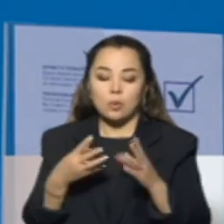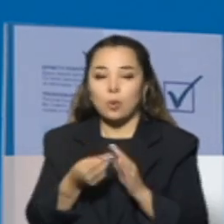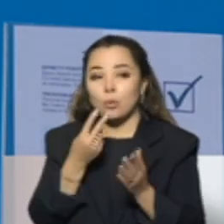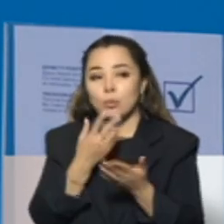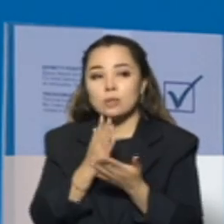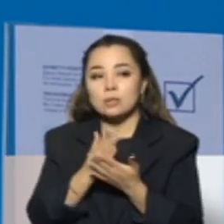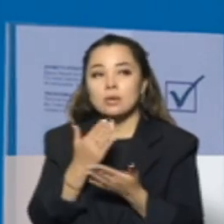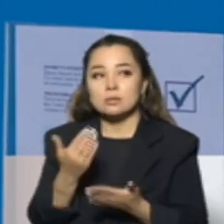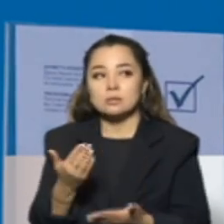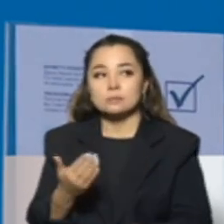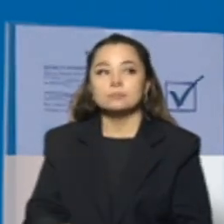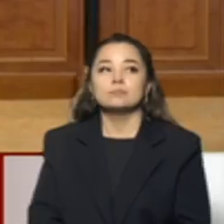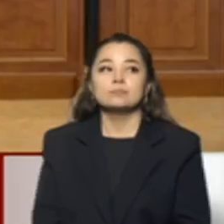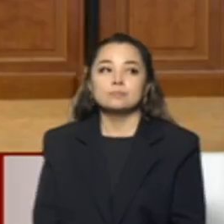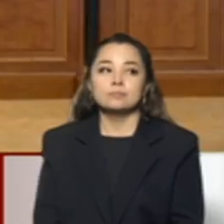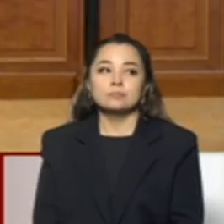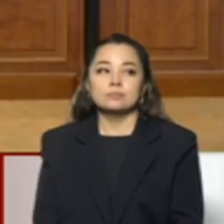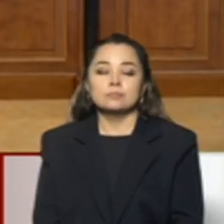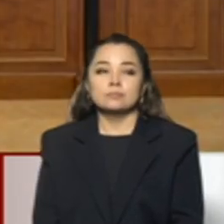көрінісі.